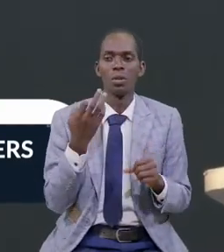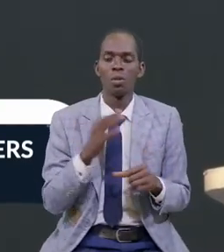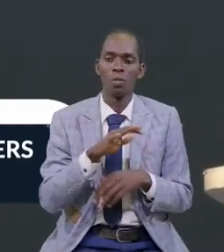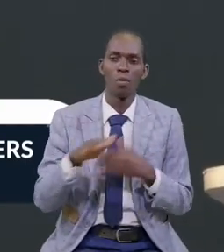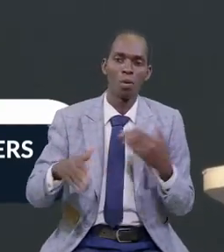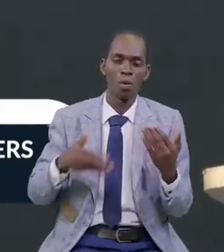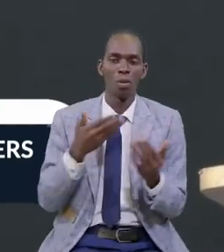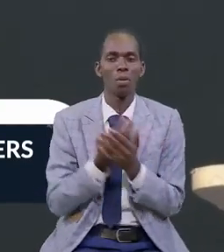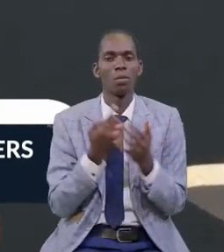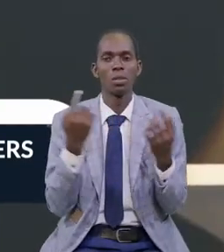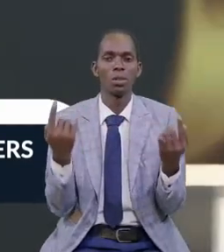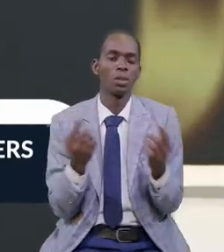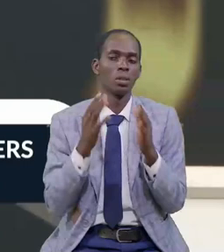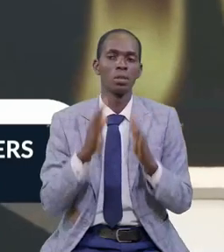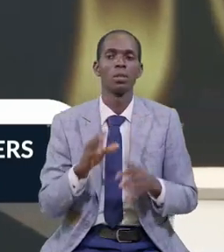les